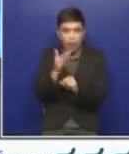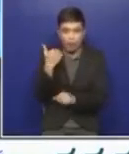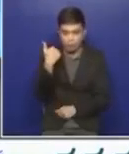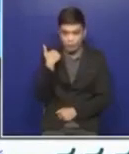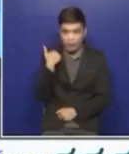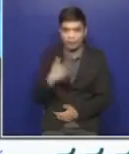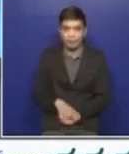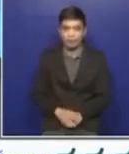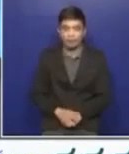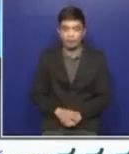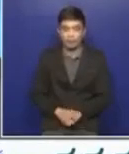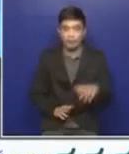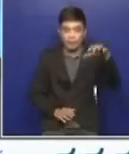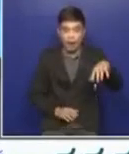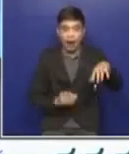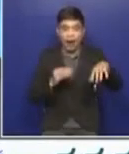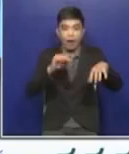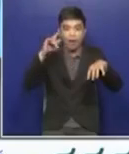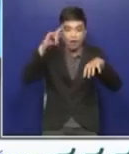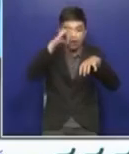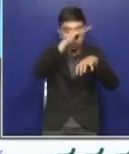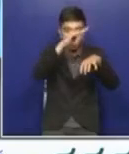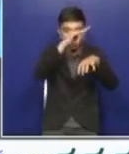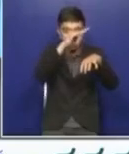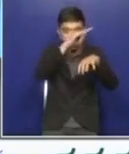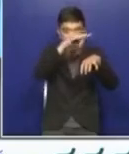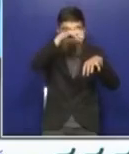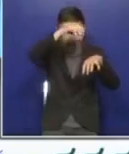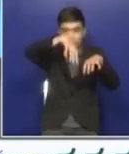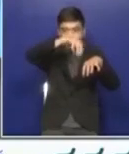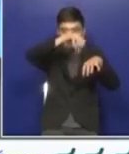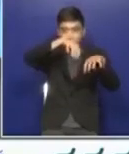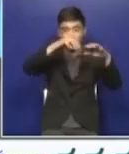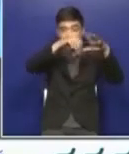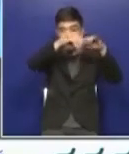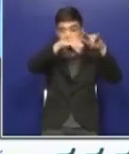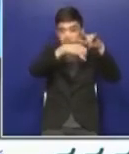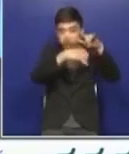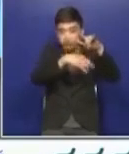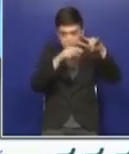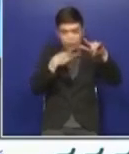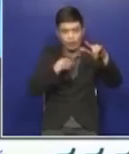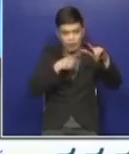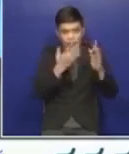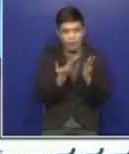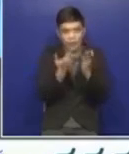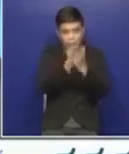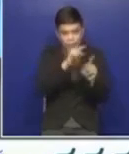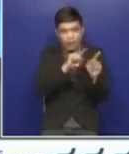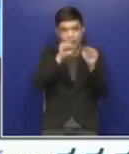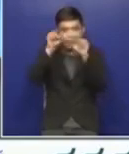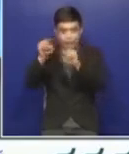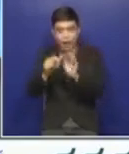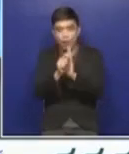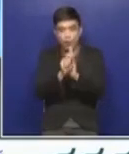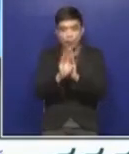หลวงที่ไปตั้งในภาคอีสานนั้นตั้งที่บุรีรัมย์ขอนแก่นและก็อุดรธานีกระผมอยากให้ไปตั้งที่จังหวัดบุรีราษฎร์ธานีครับ